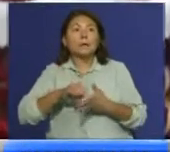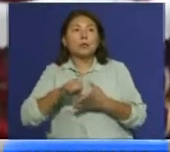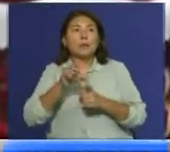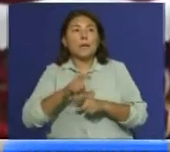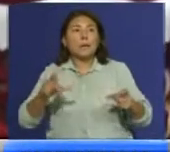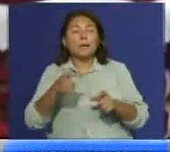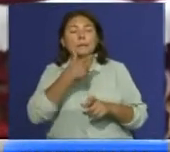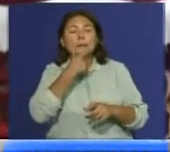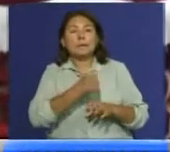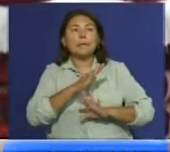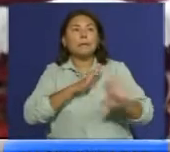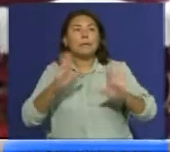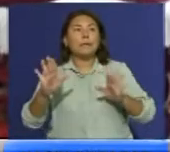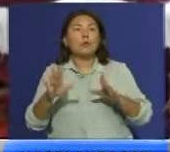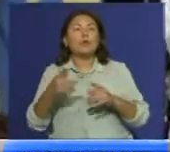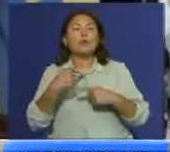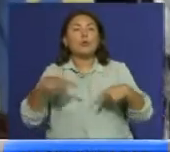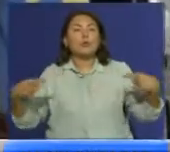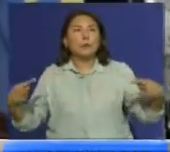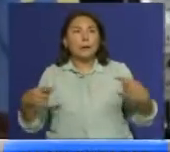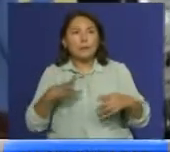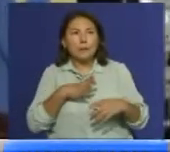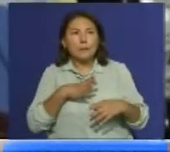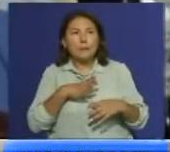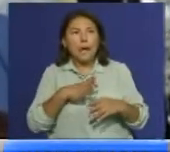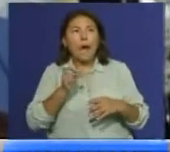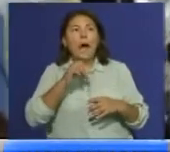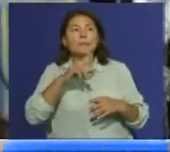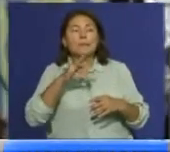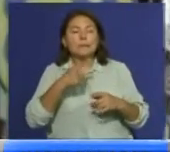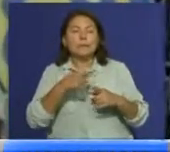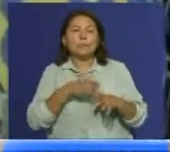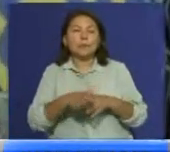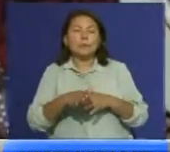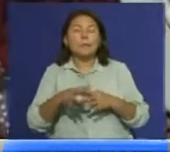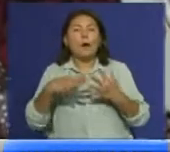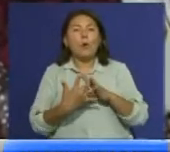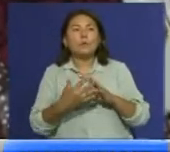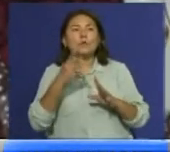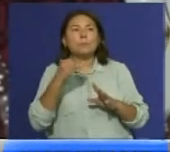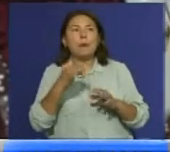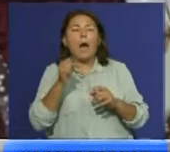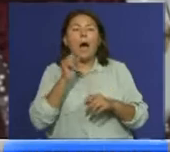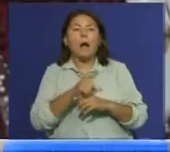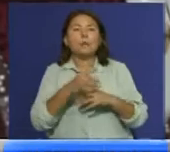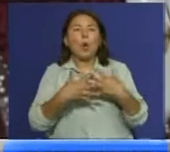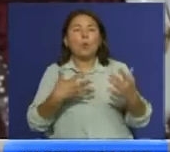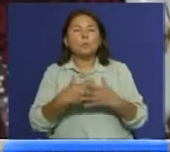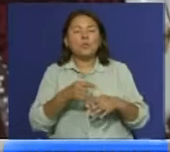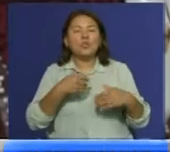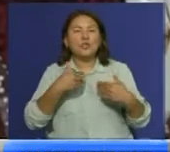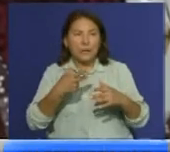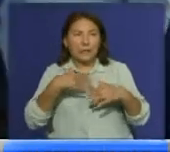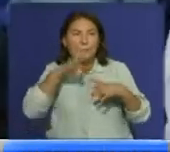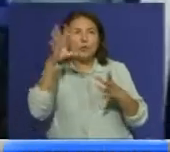қатысушылардың қызығушылығын оятты. Бесіктің түр-түрі, әшекей бұйымдары, атабзелдері толығымен ауыл шеберлерінің алтын қолынан шыққан. Көрмені